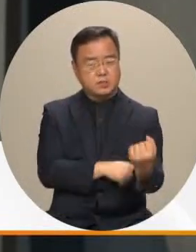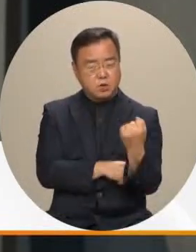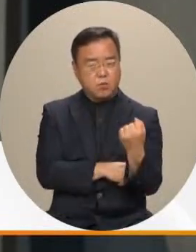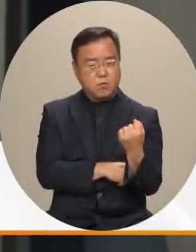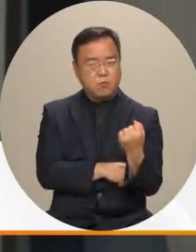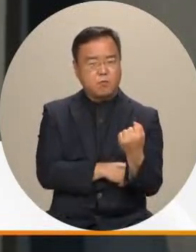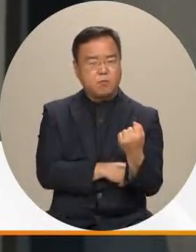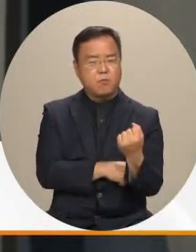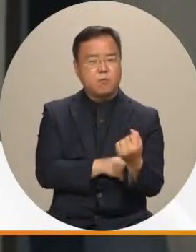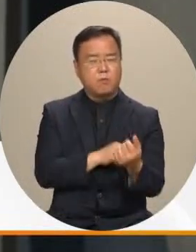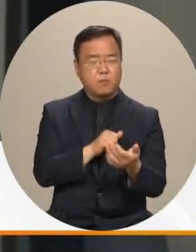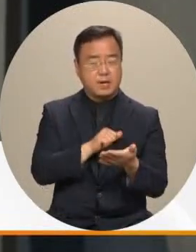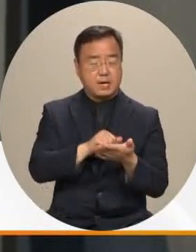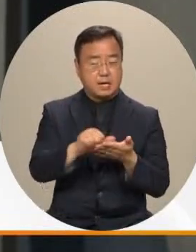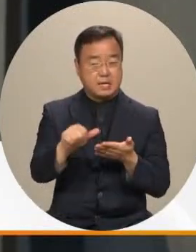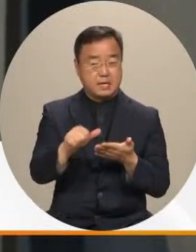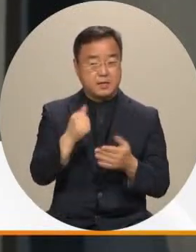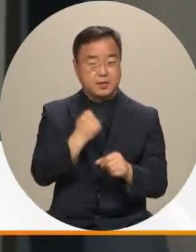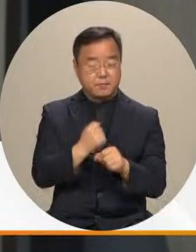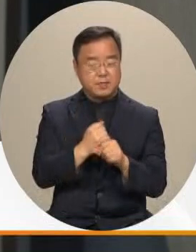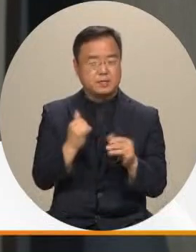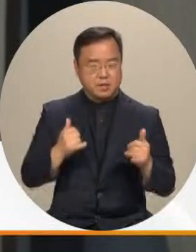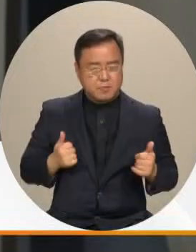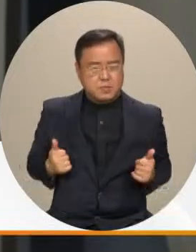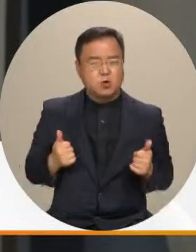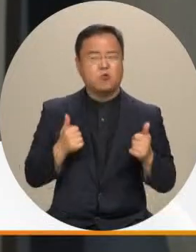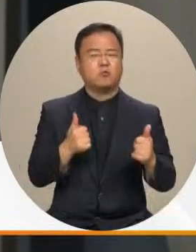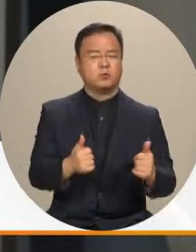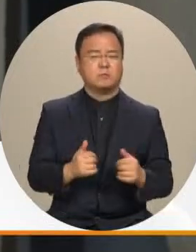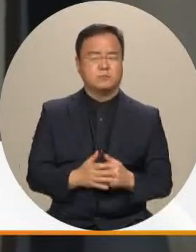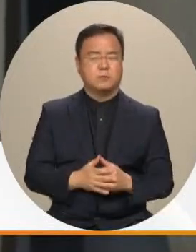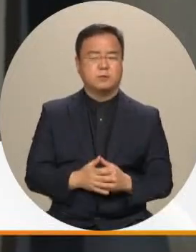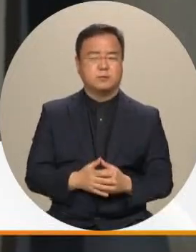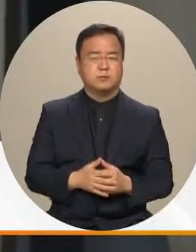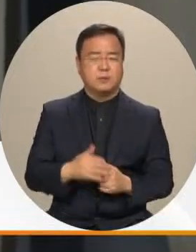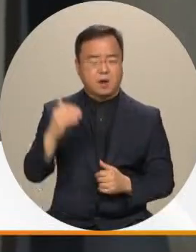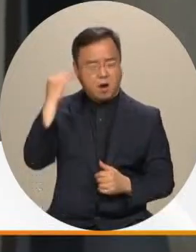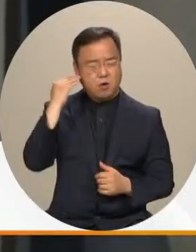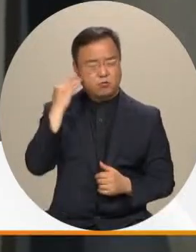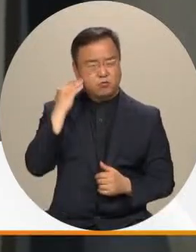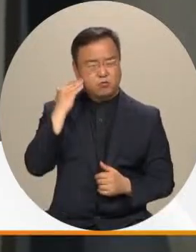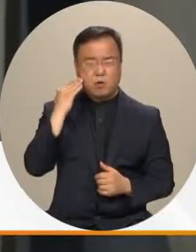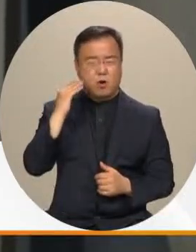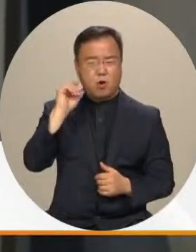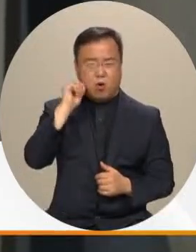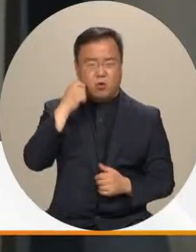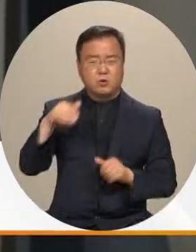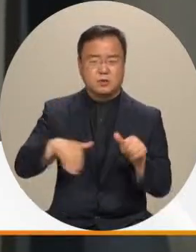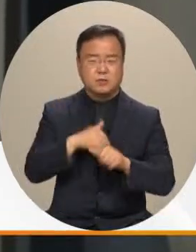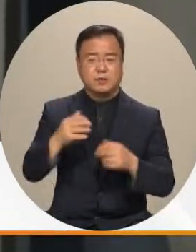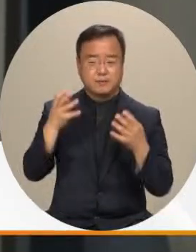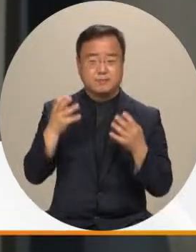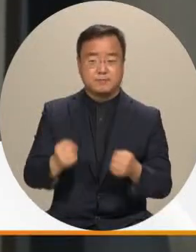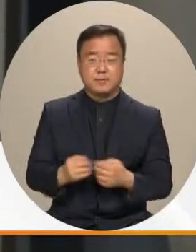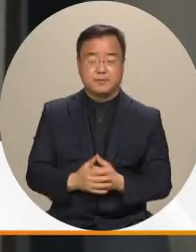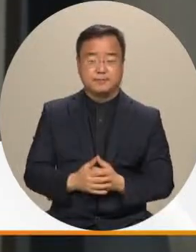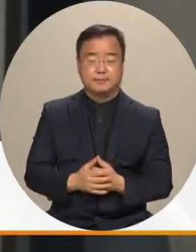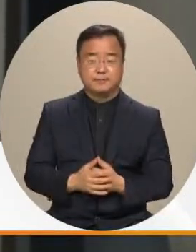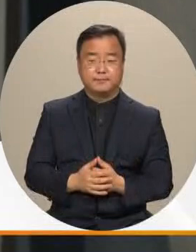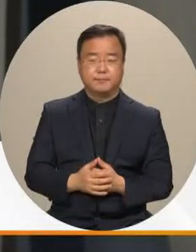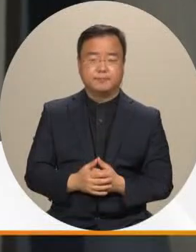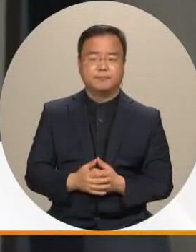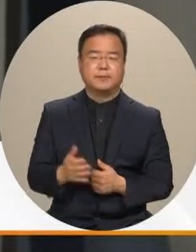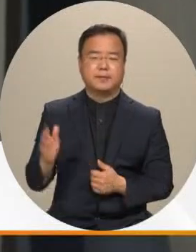성실성이라고 보거든요 저희도 그렇지만 국내 창작 애니메이션에서 굉장히 어렵습니다 그렇지만 그